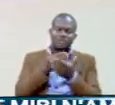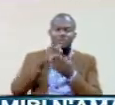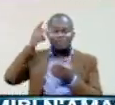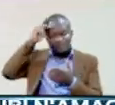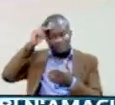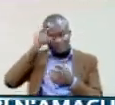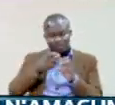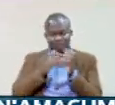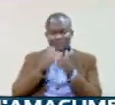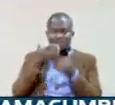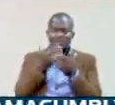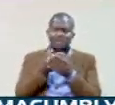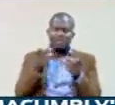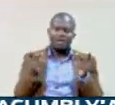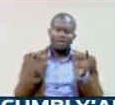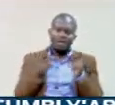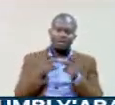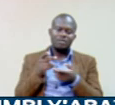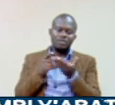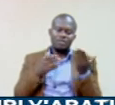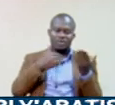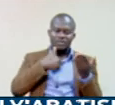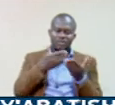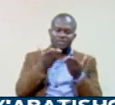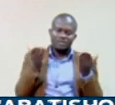ubumenyi bigasaba ituragiro bigasaba kuba ufite